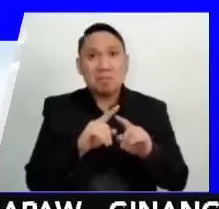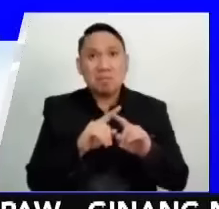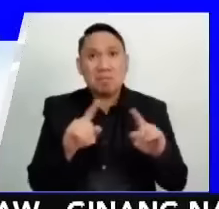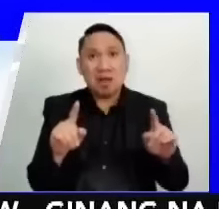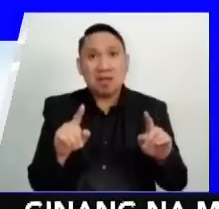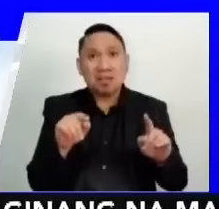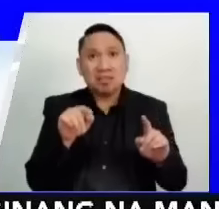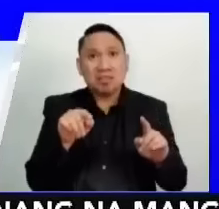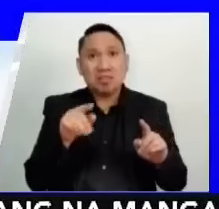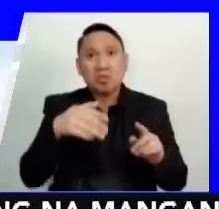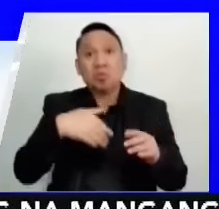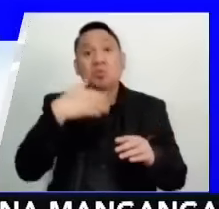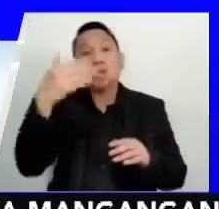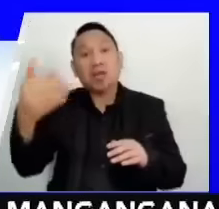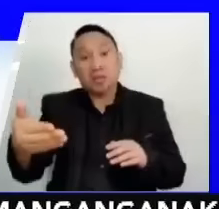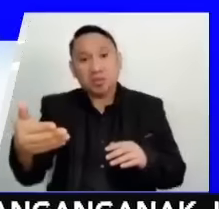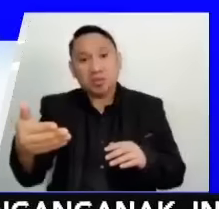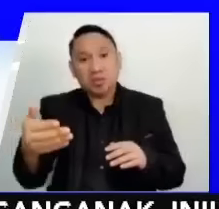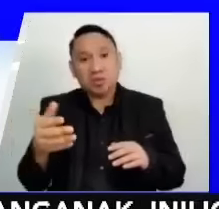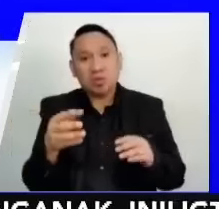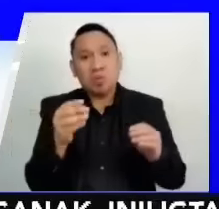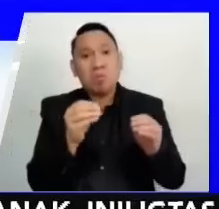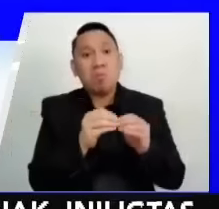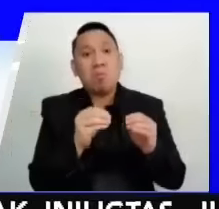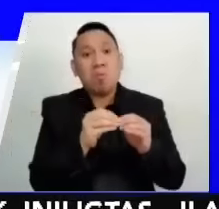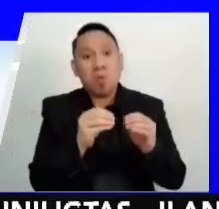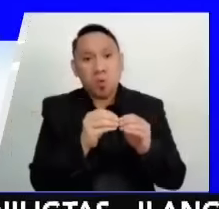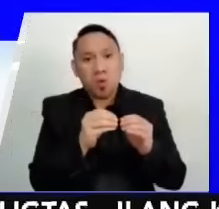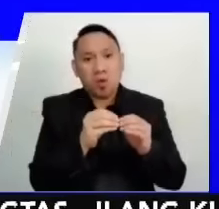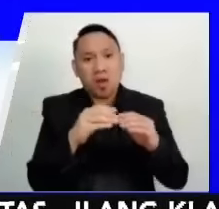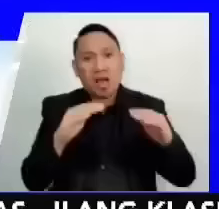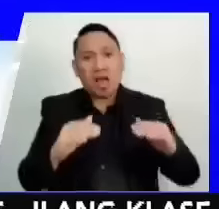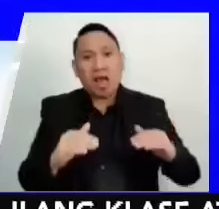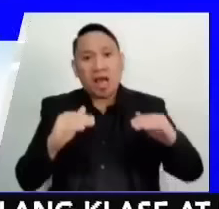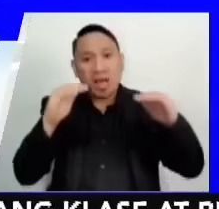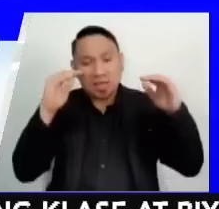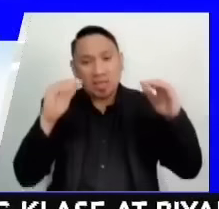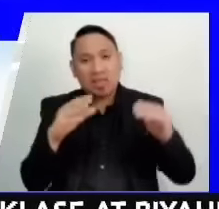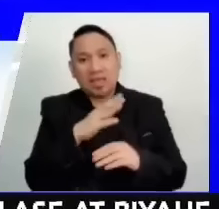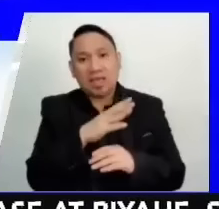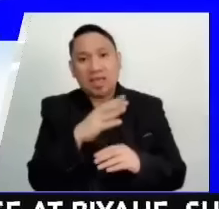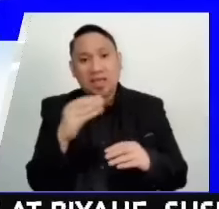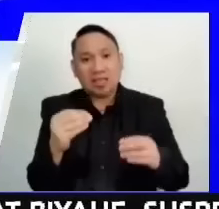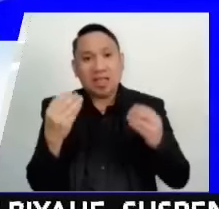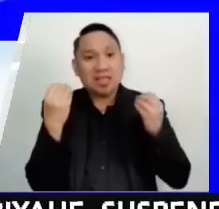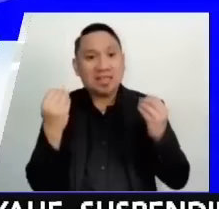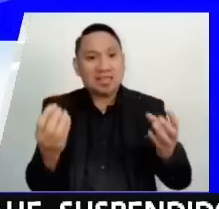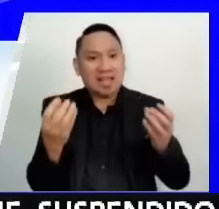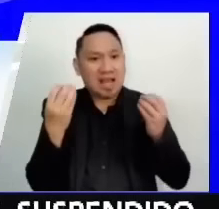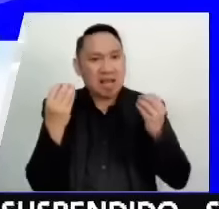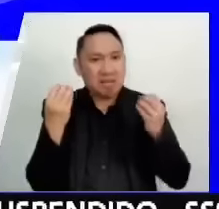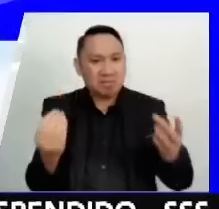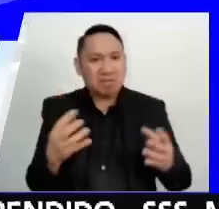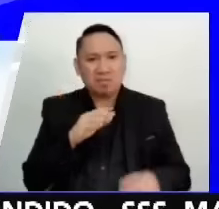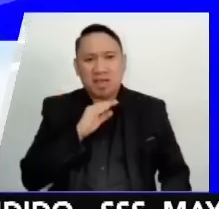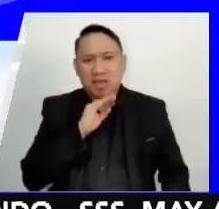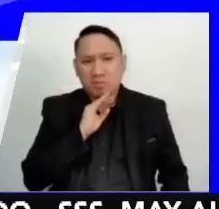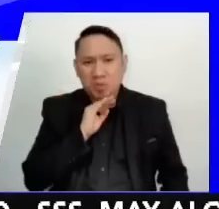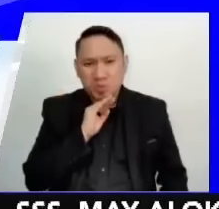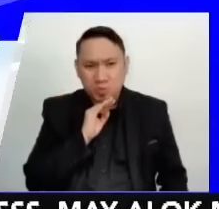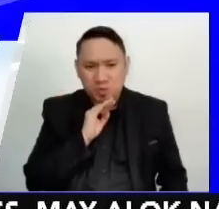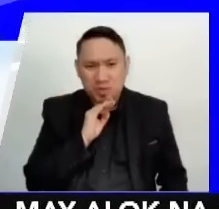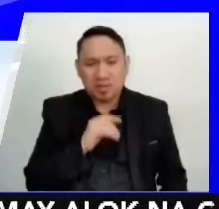lane dahil mas mataas ang level ng tubig at mas marami yung kalat-kalat na basura. Samantala sa lagay ng